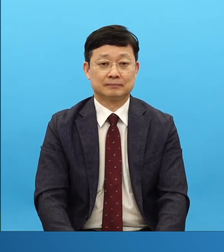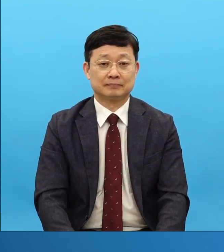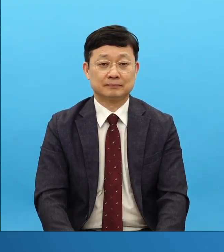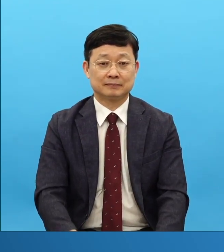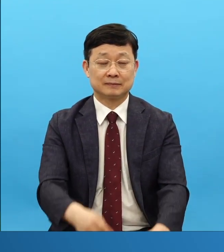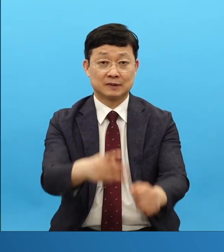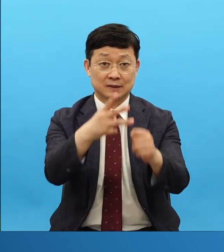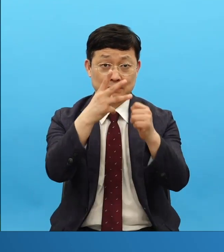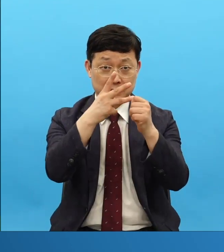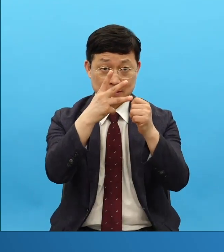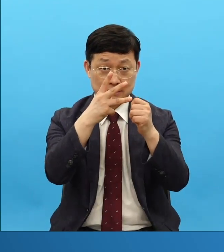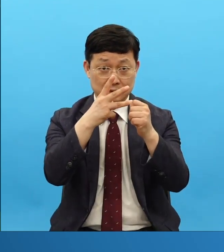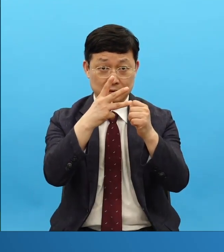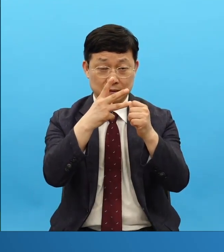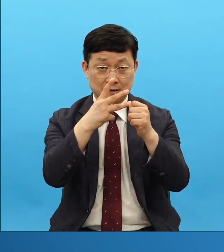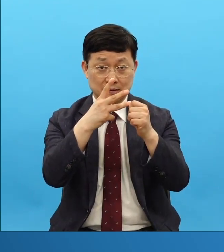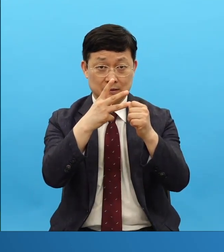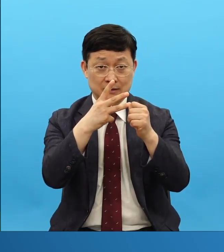그리고